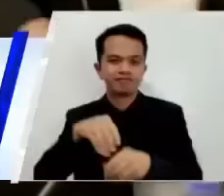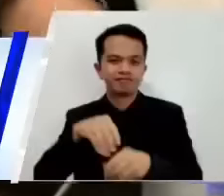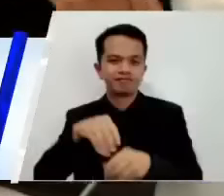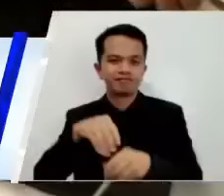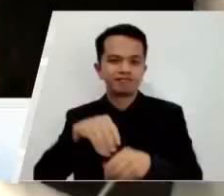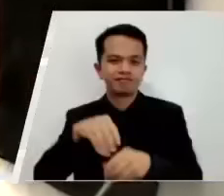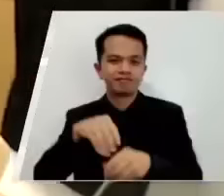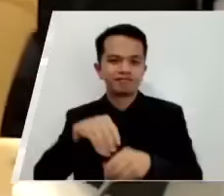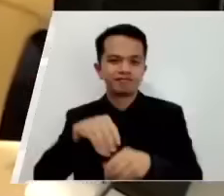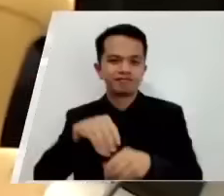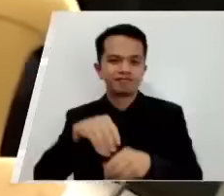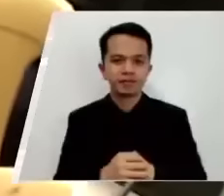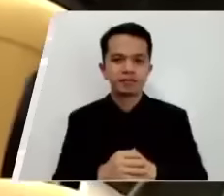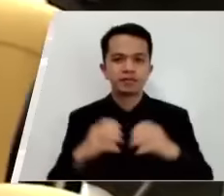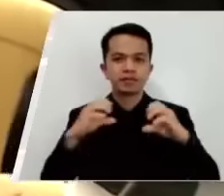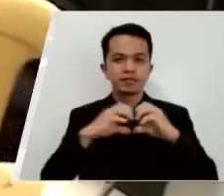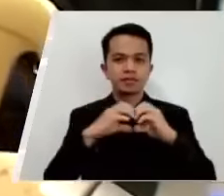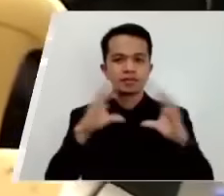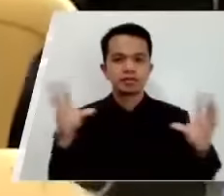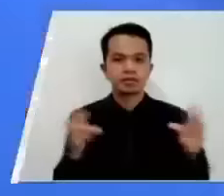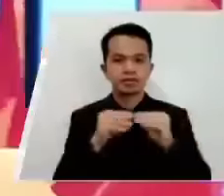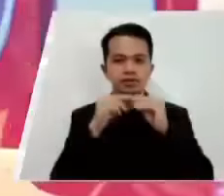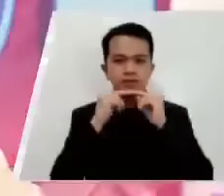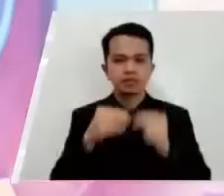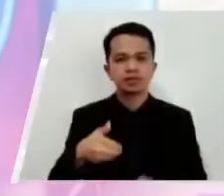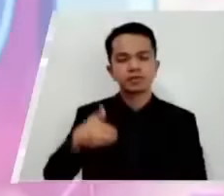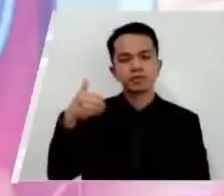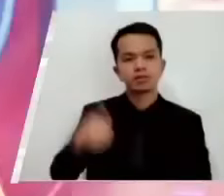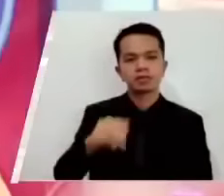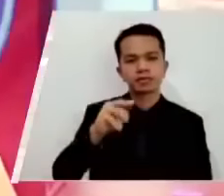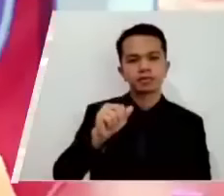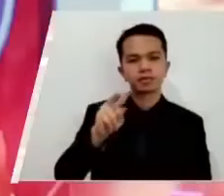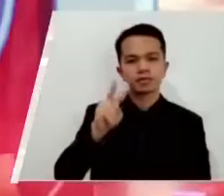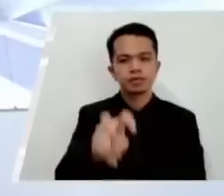sa GMA Integrated News, Mab Gonzalez ang inyong saksi.